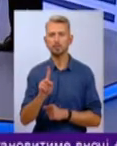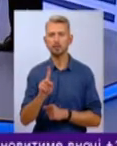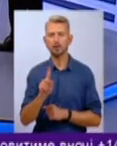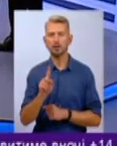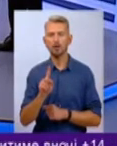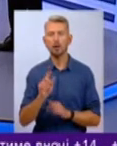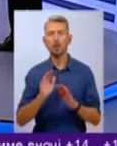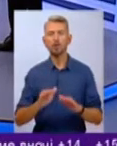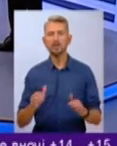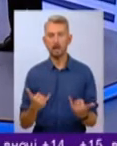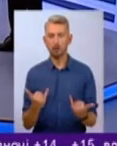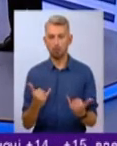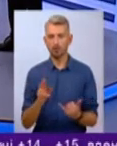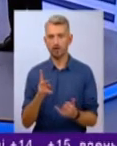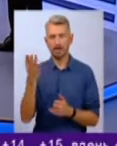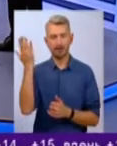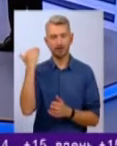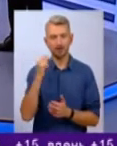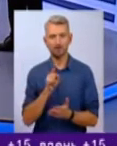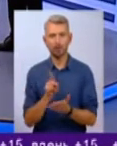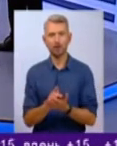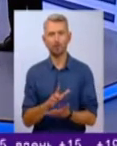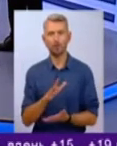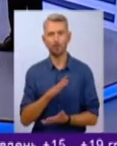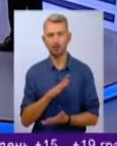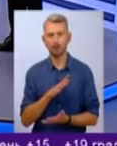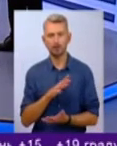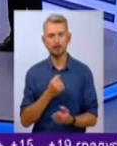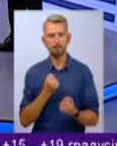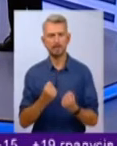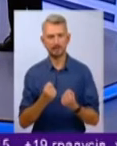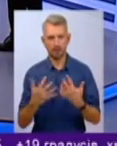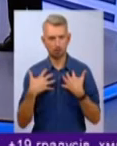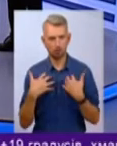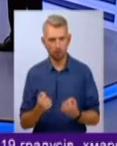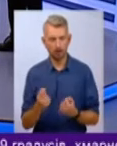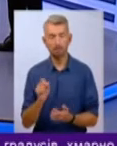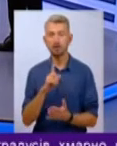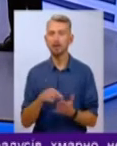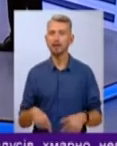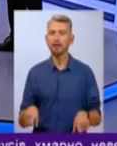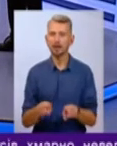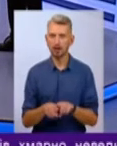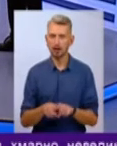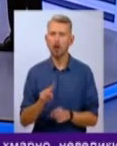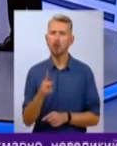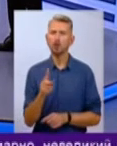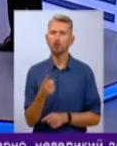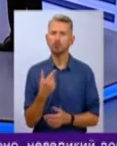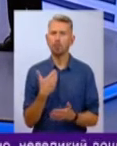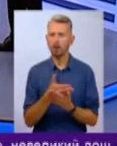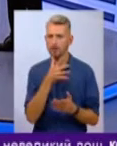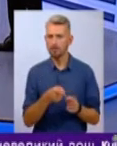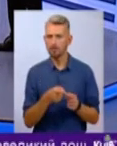дітей у сьогоднішніх, як і раніше, повинно бути міцне здоров'я. Питання такого порядку. Чому от під